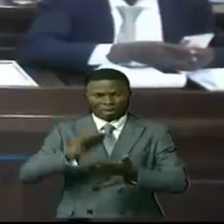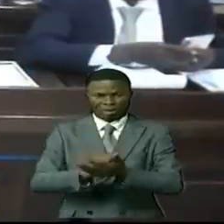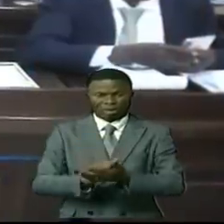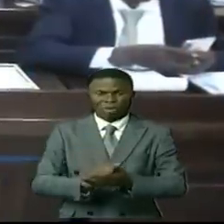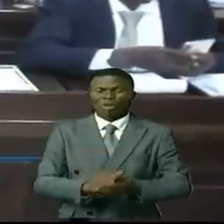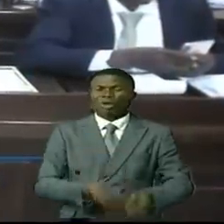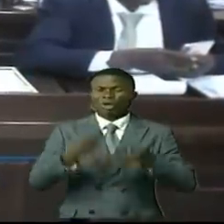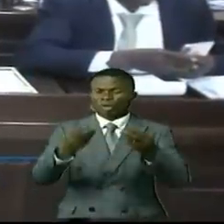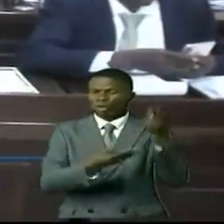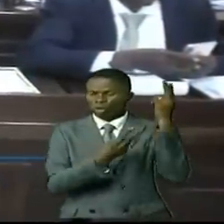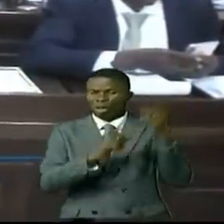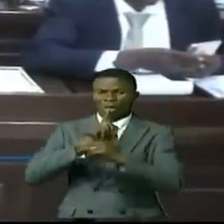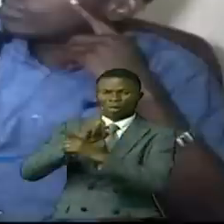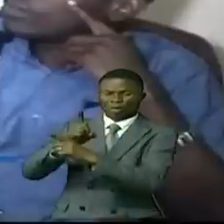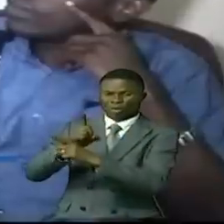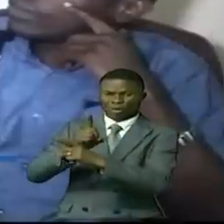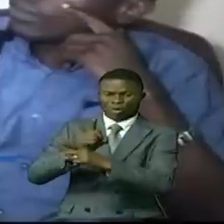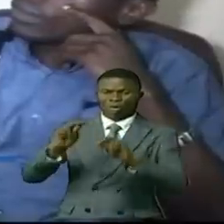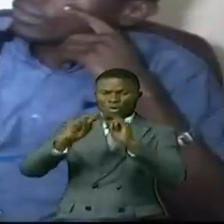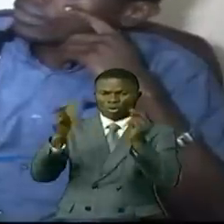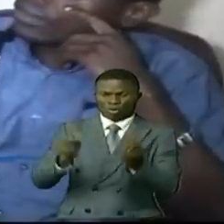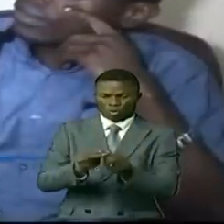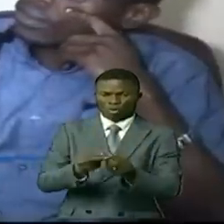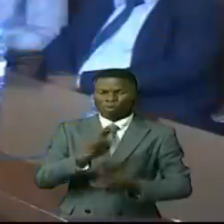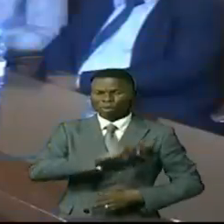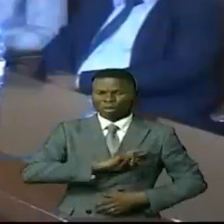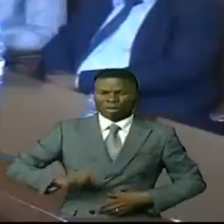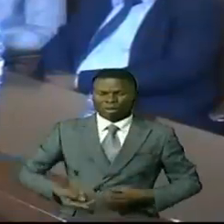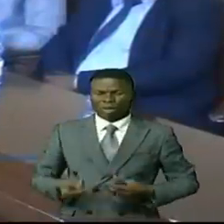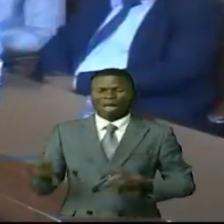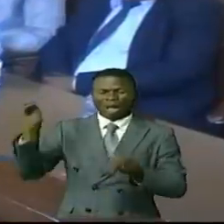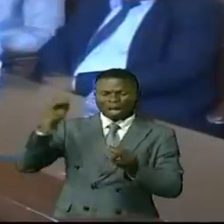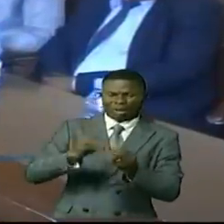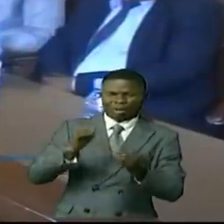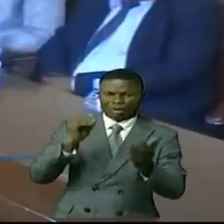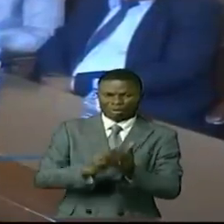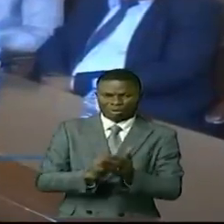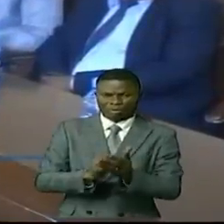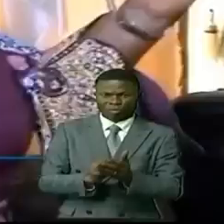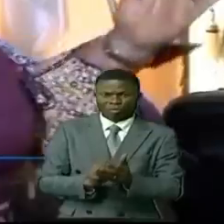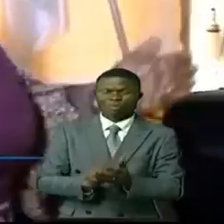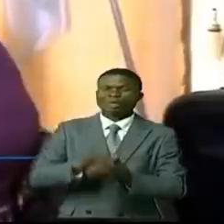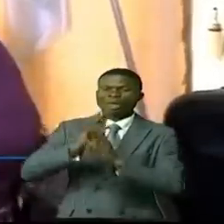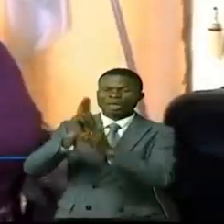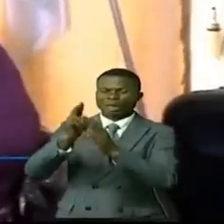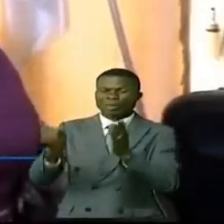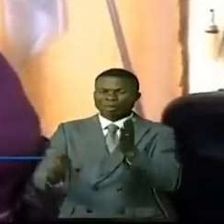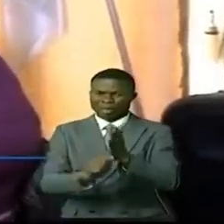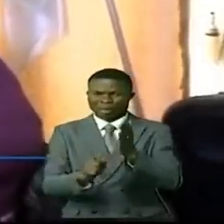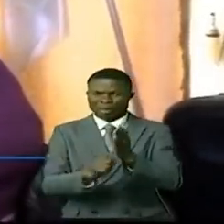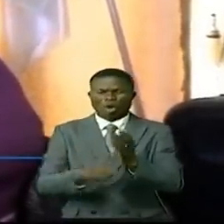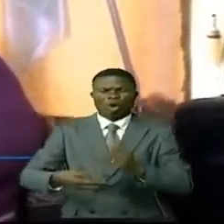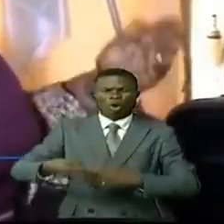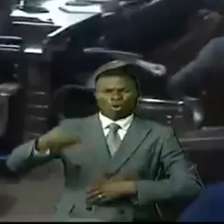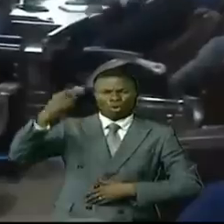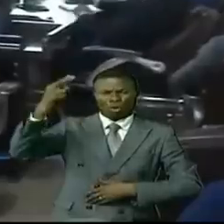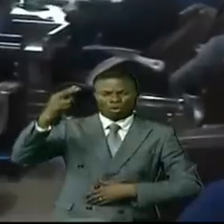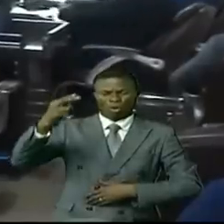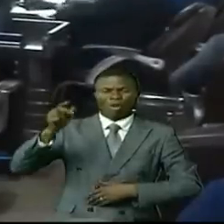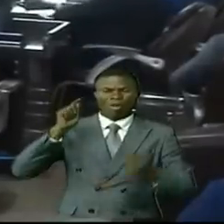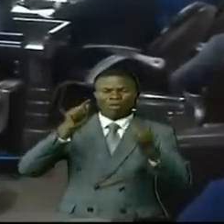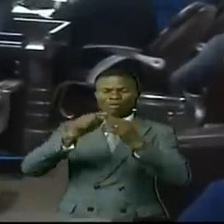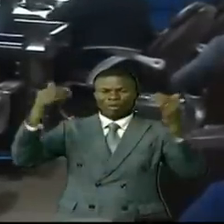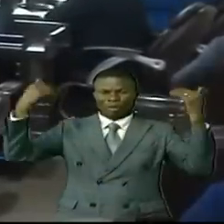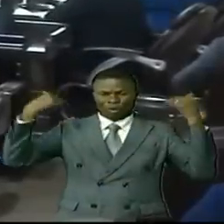valorisation et protection des forêts en RDC. Ajouté à cela, mener un plaidoyer stratégique stratégique de haut niveau auprès des autorités